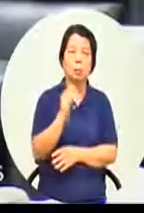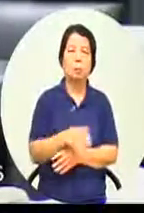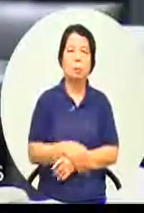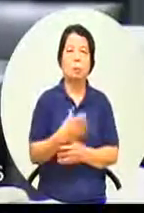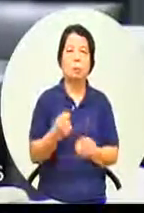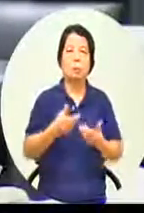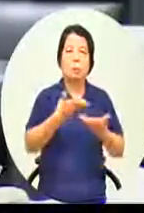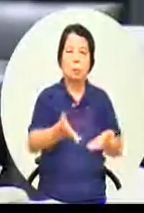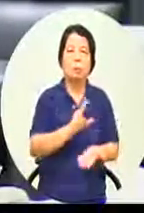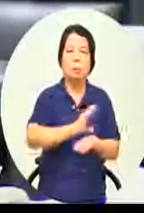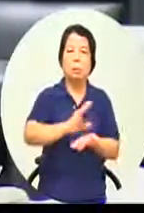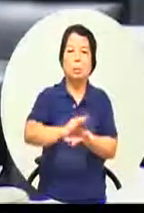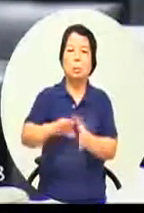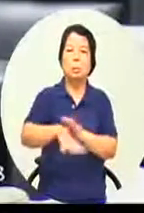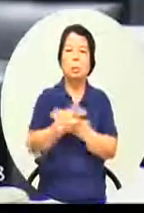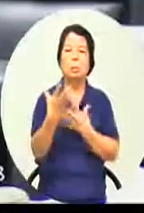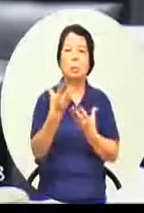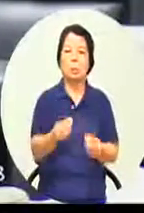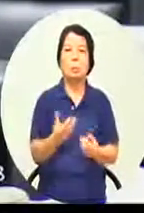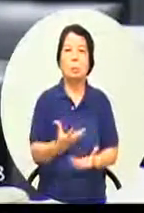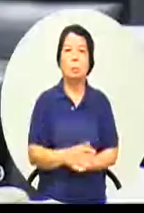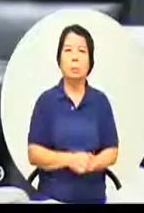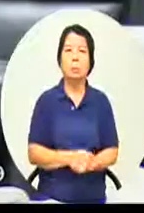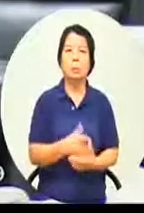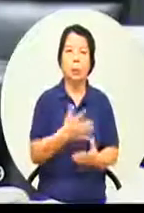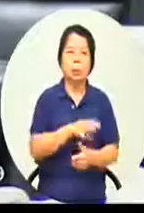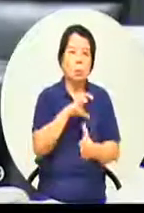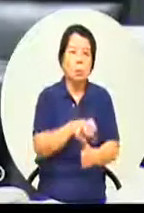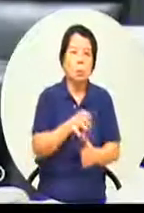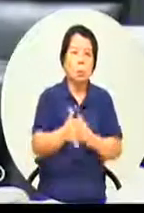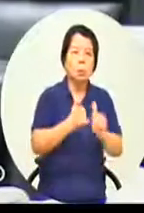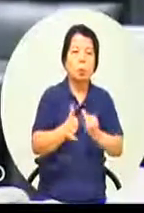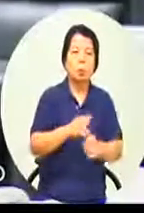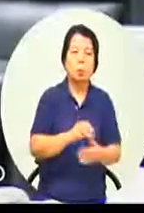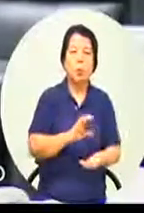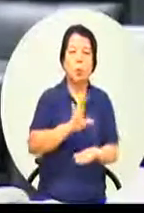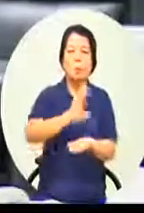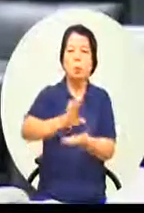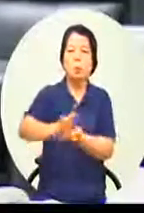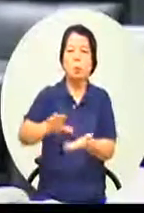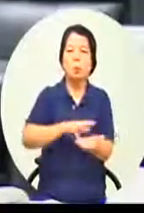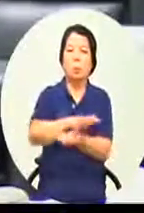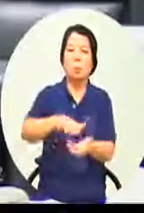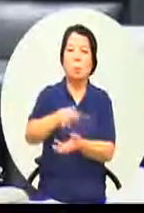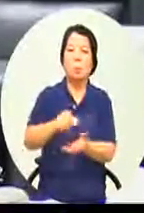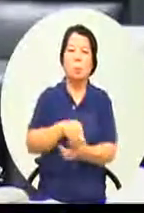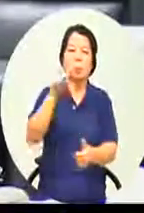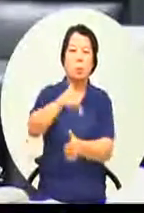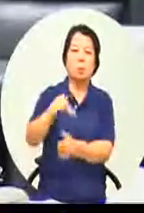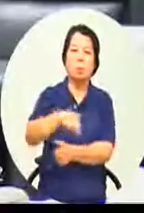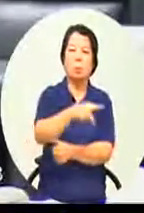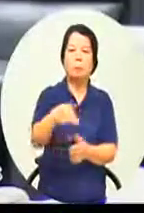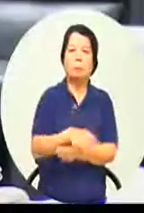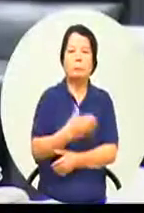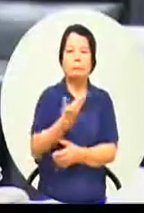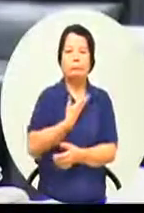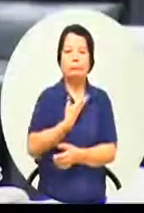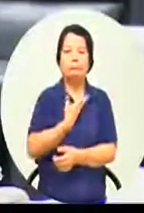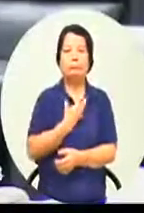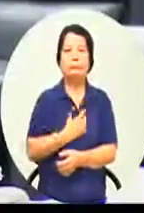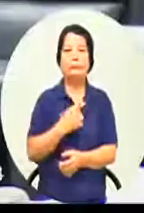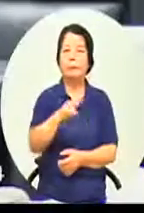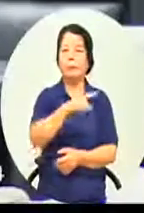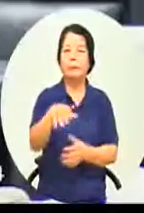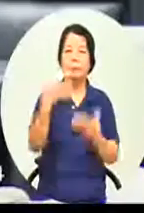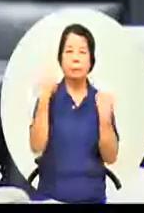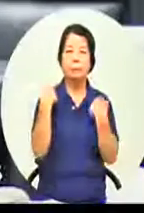好的停车空间嘛，啊你就被迫市民就要乱停嘛，啊乱停个规划多啊，大家都个哀呀，啊这个是你们的责